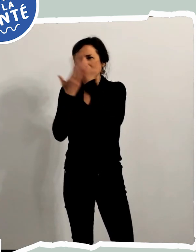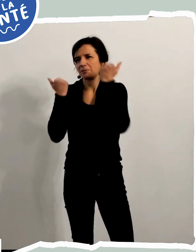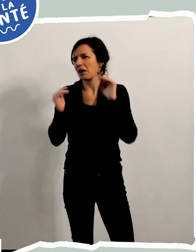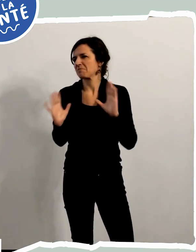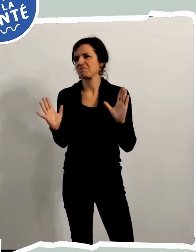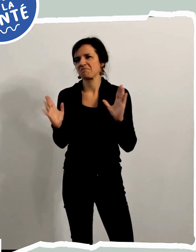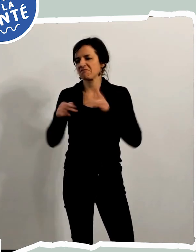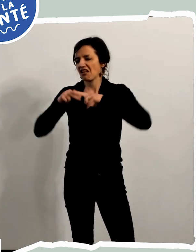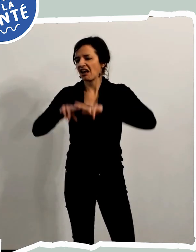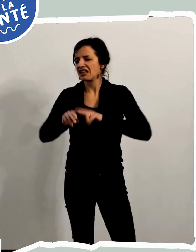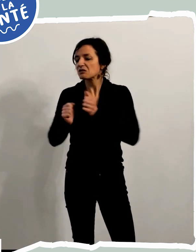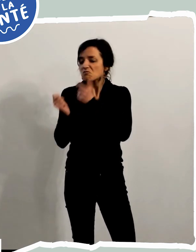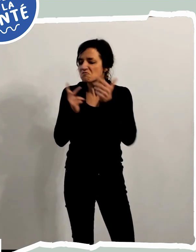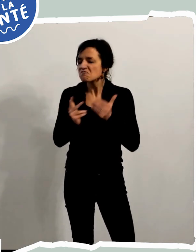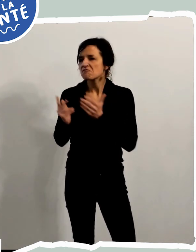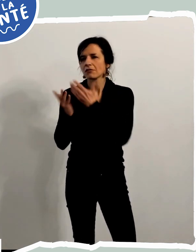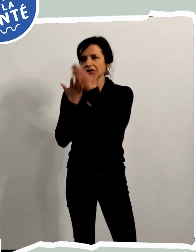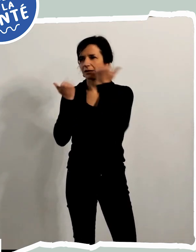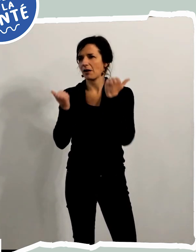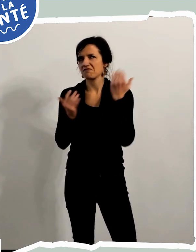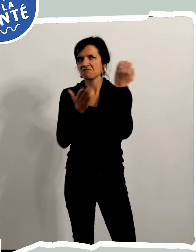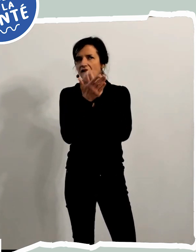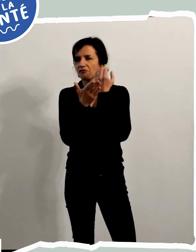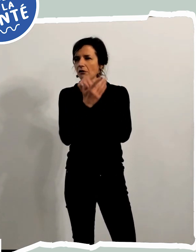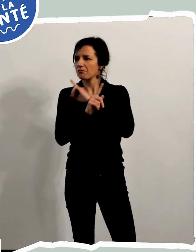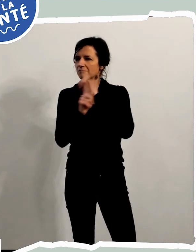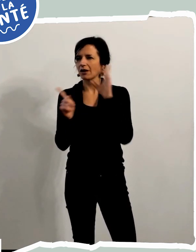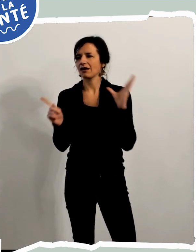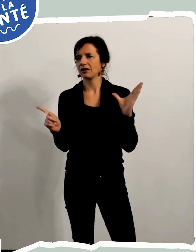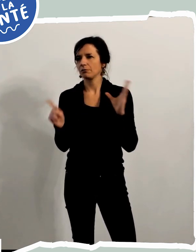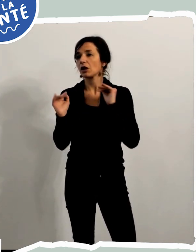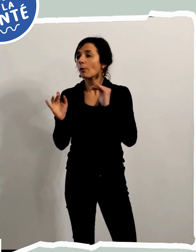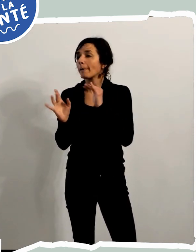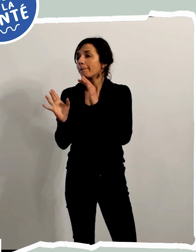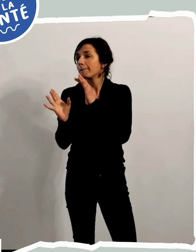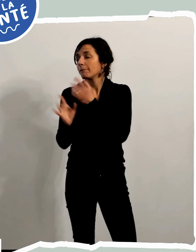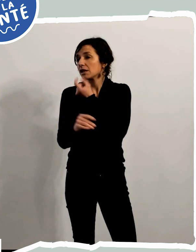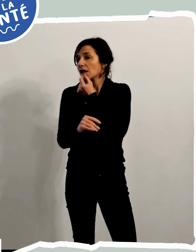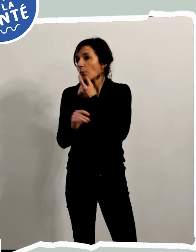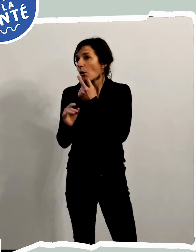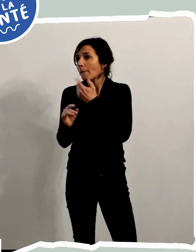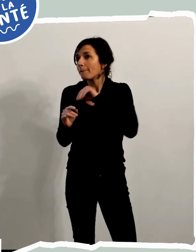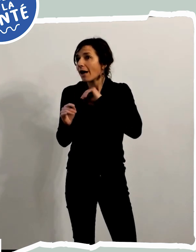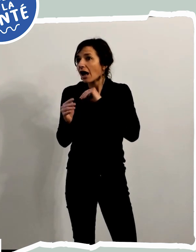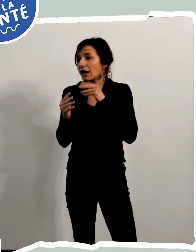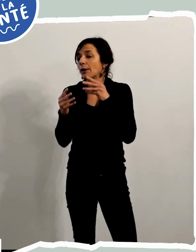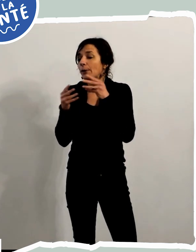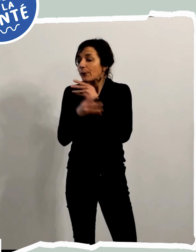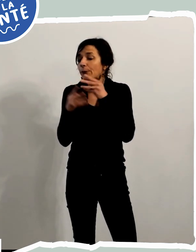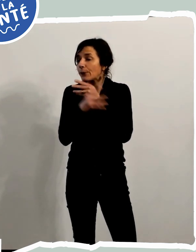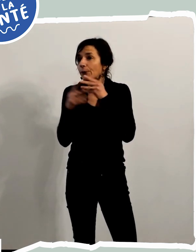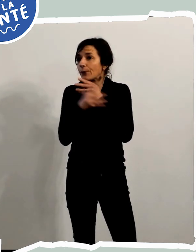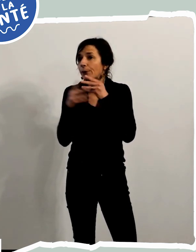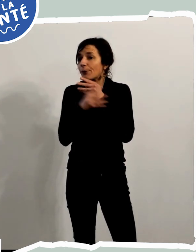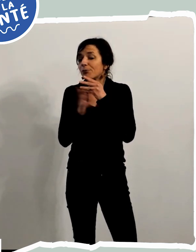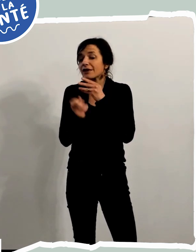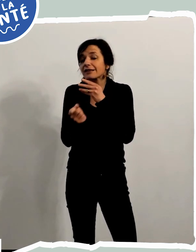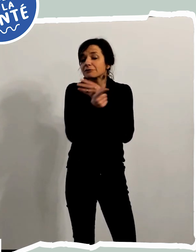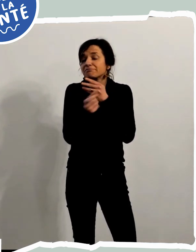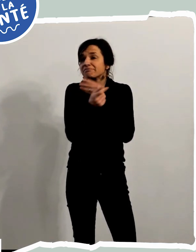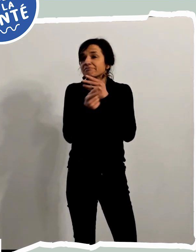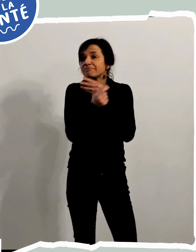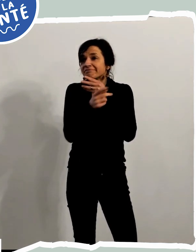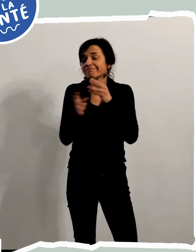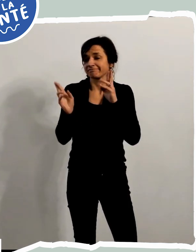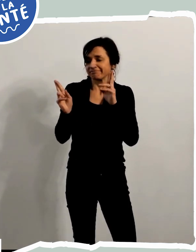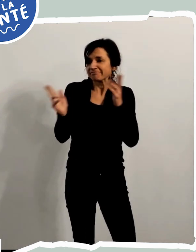d'information du tout, pas d'information, mais les médicaments étant des petites molécules, on peut espérer que ça a un impact aussi, ça a un